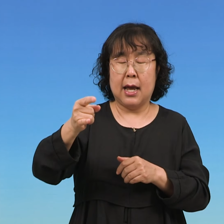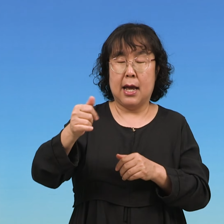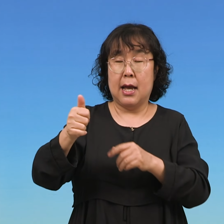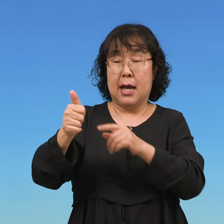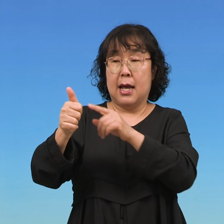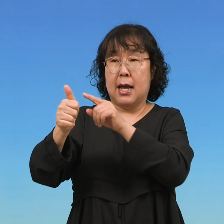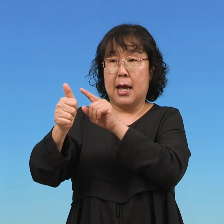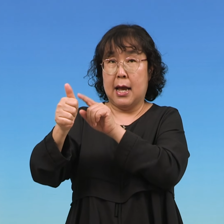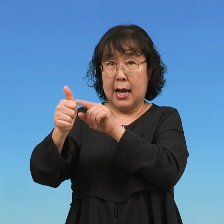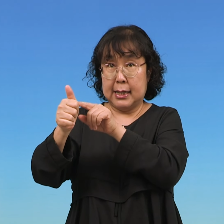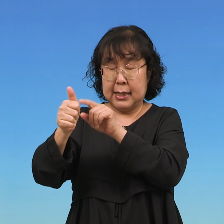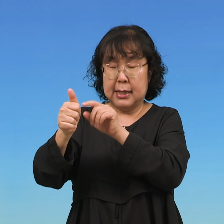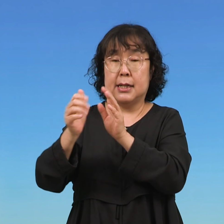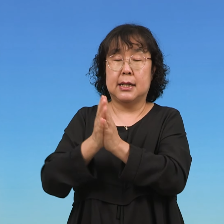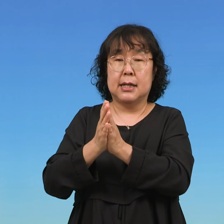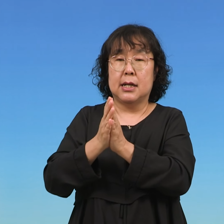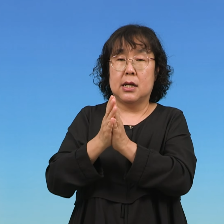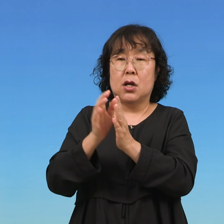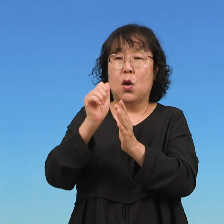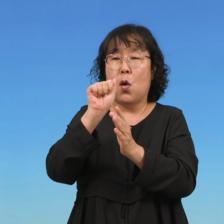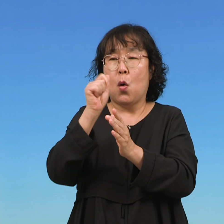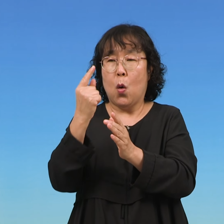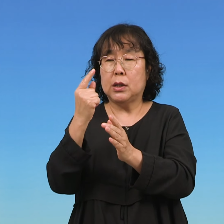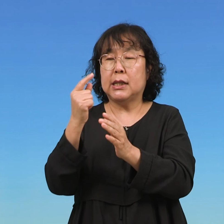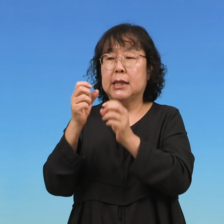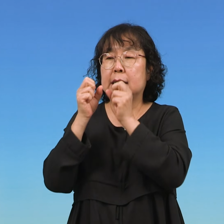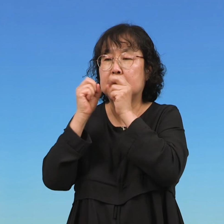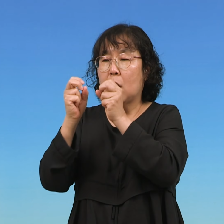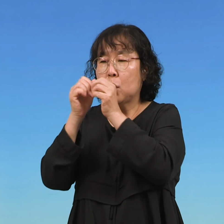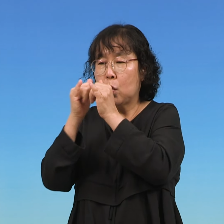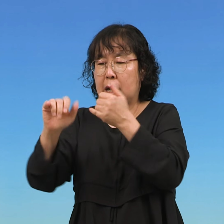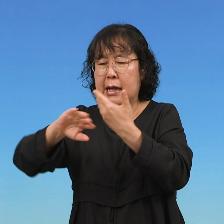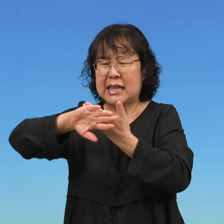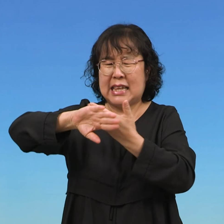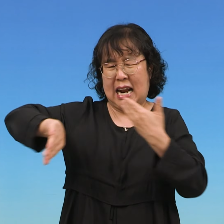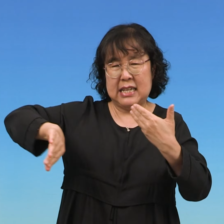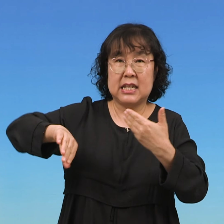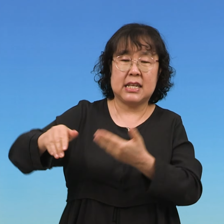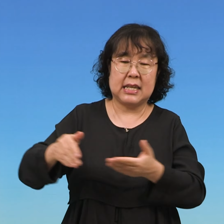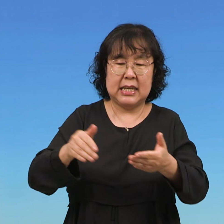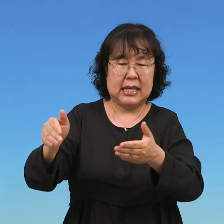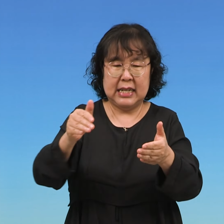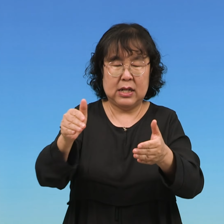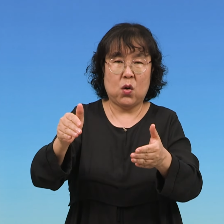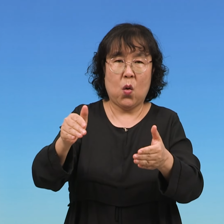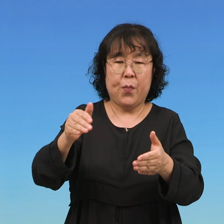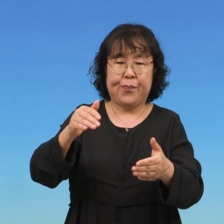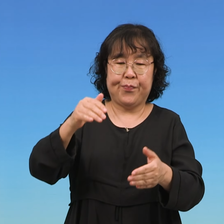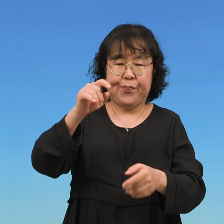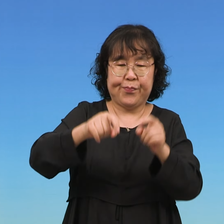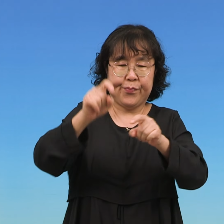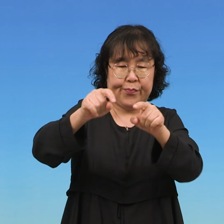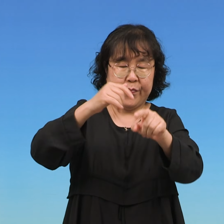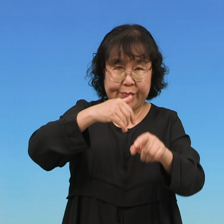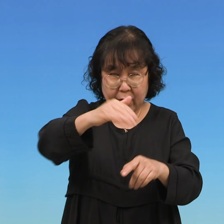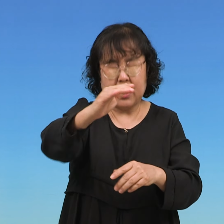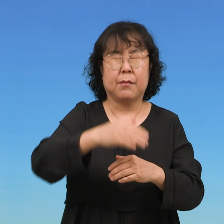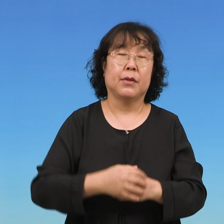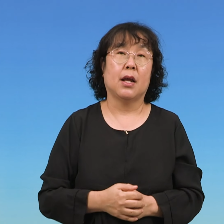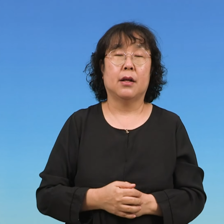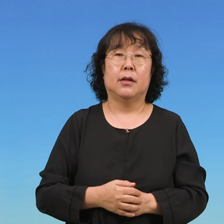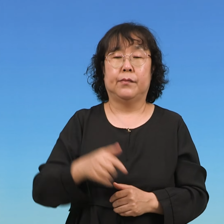길을 걸어갔다 그러면은 뭐 딱 맞는 이야기입니다이 부분은 오늘 좀 나누어 보려고 하거든요 성경에